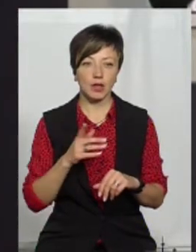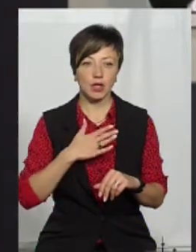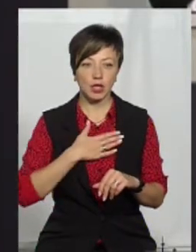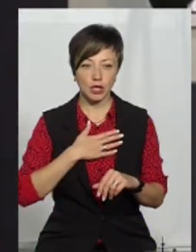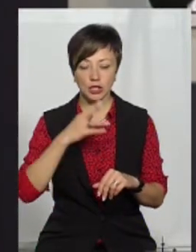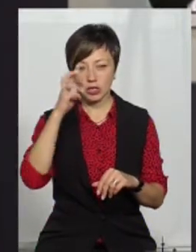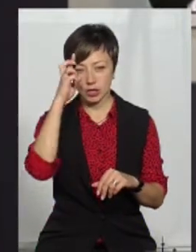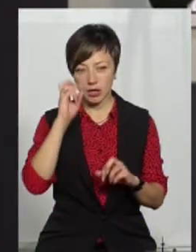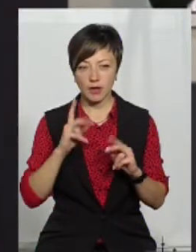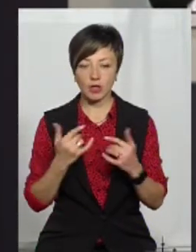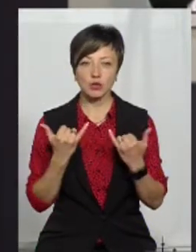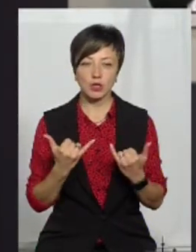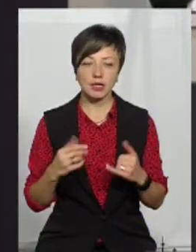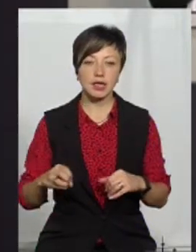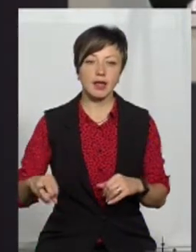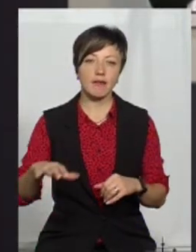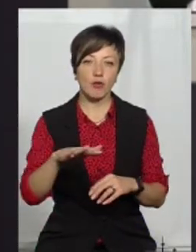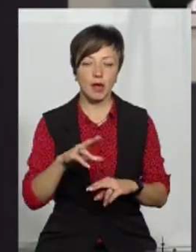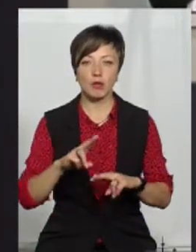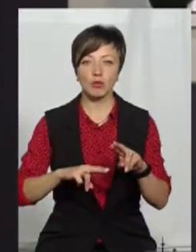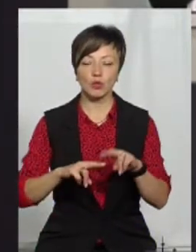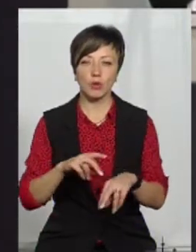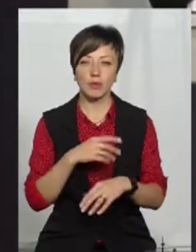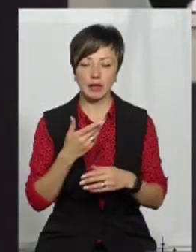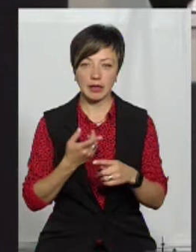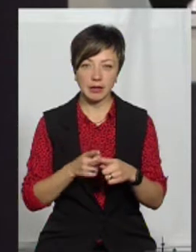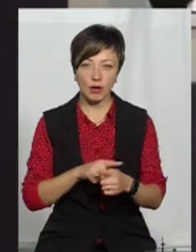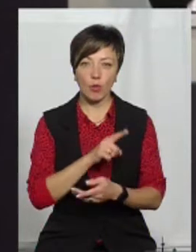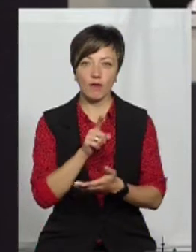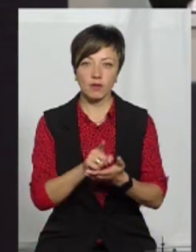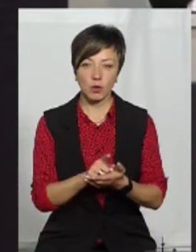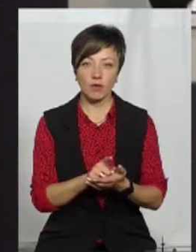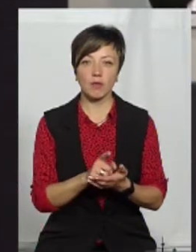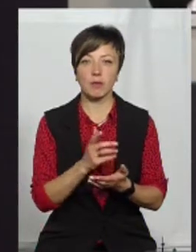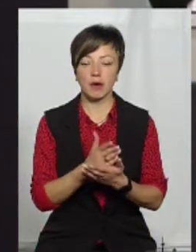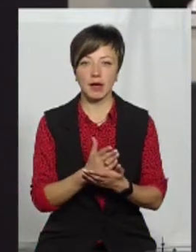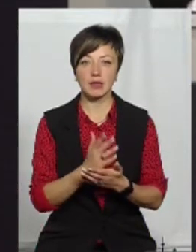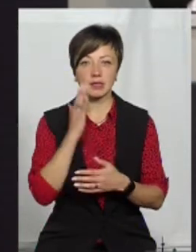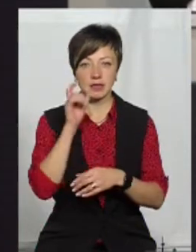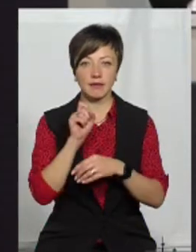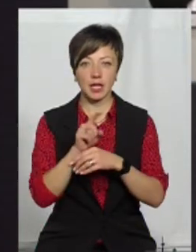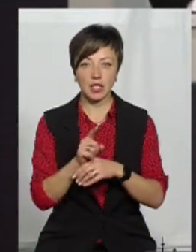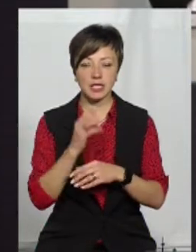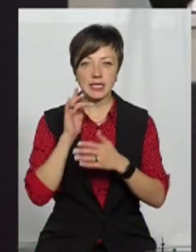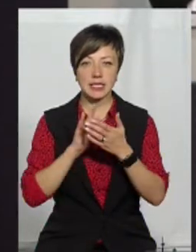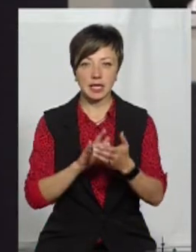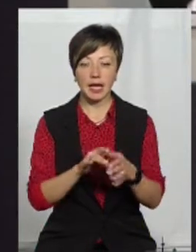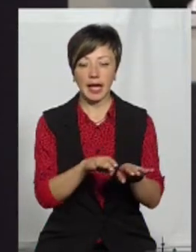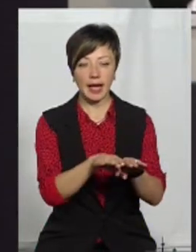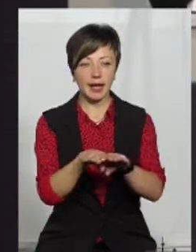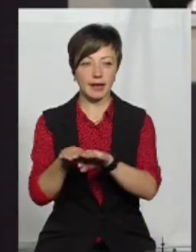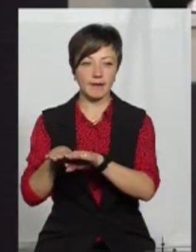наша держава, як сучасна європейська, яку ми собі будуємо її, обов'язково має стати задачу і ціль рівний доступ жінок